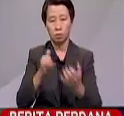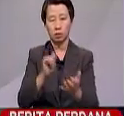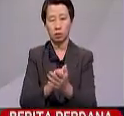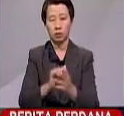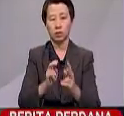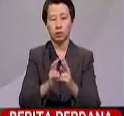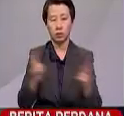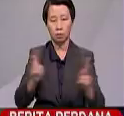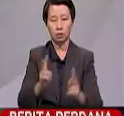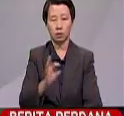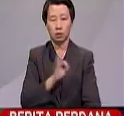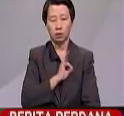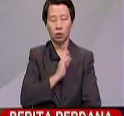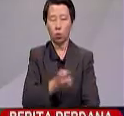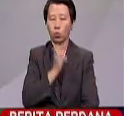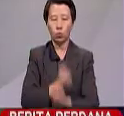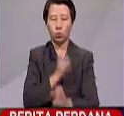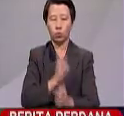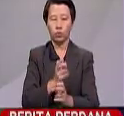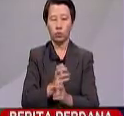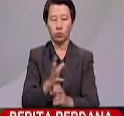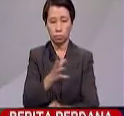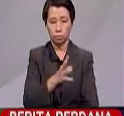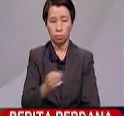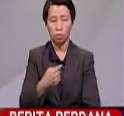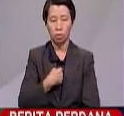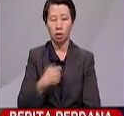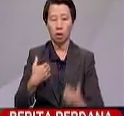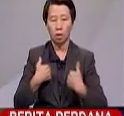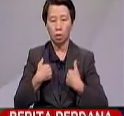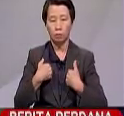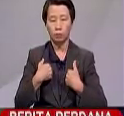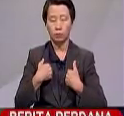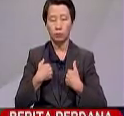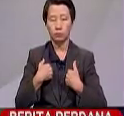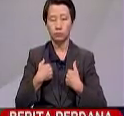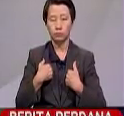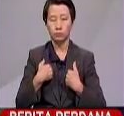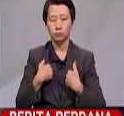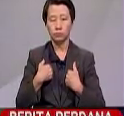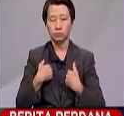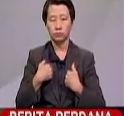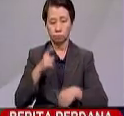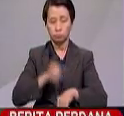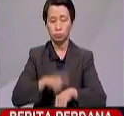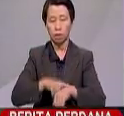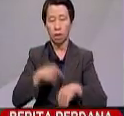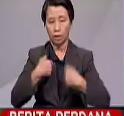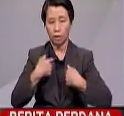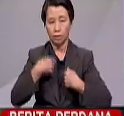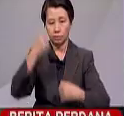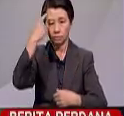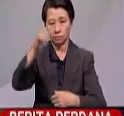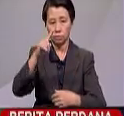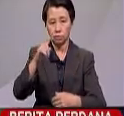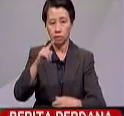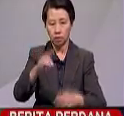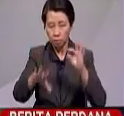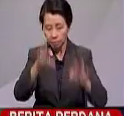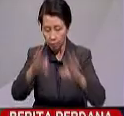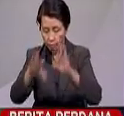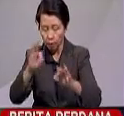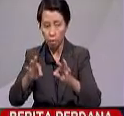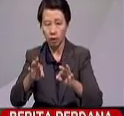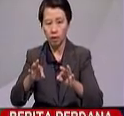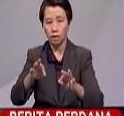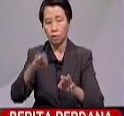League is really tough, but we have a lot of time to work, and I think we